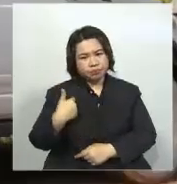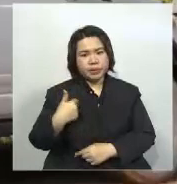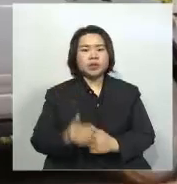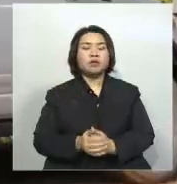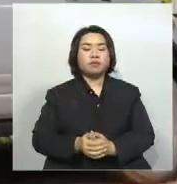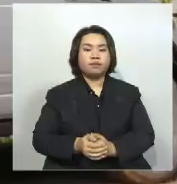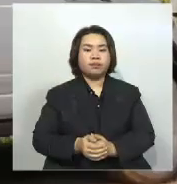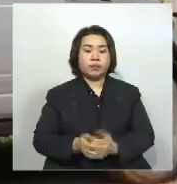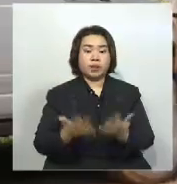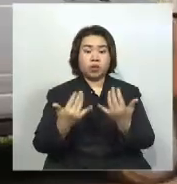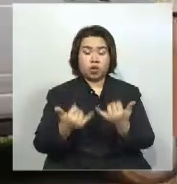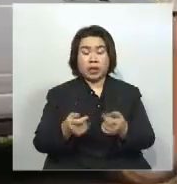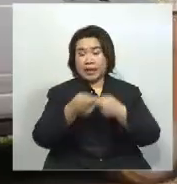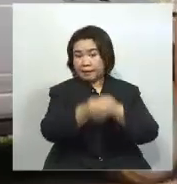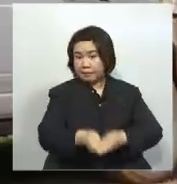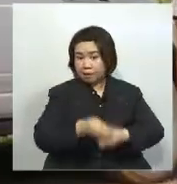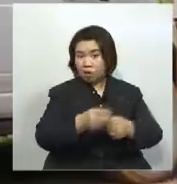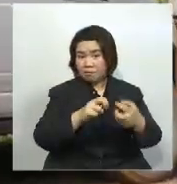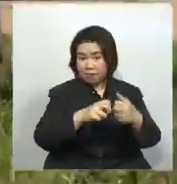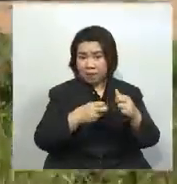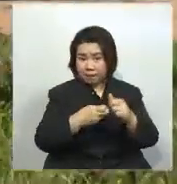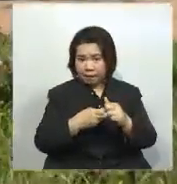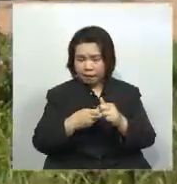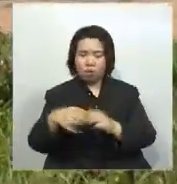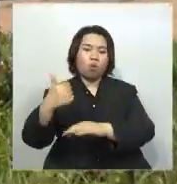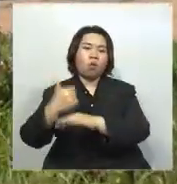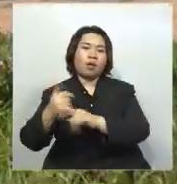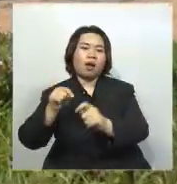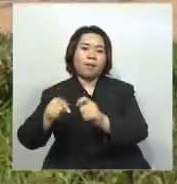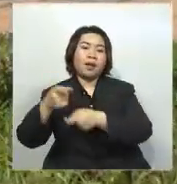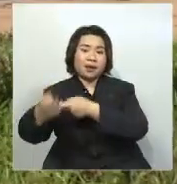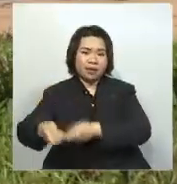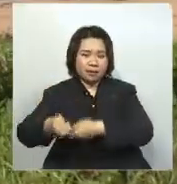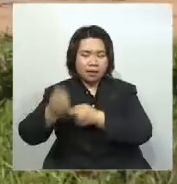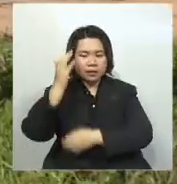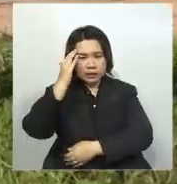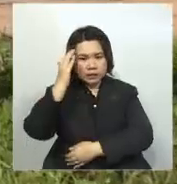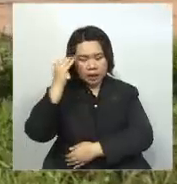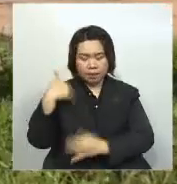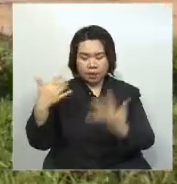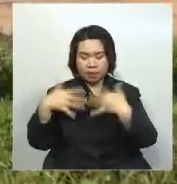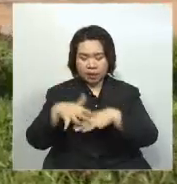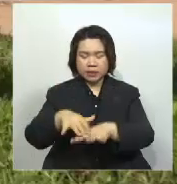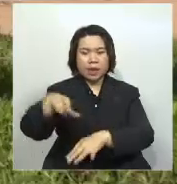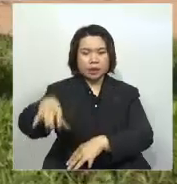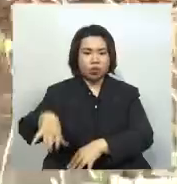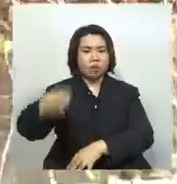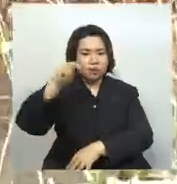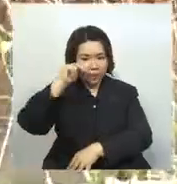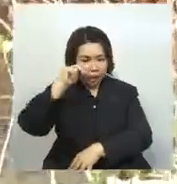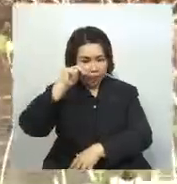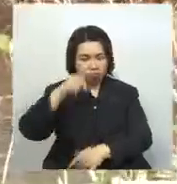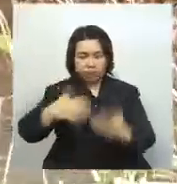ความเดือดร้อนของเกษตรกรชาวนาสำนักงานเกษตรอำเภอสิงหนครก็ได้เร่งประสานกับกรมชลประทานติดตั้งเครื่